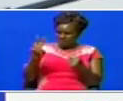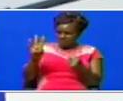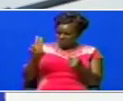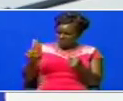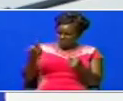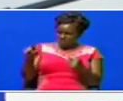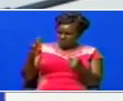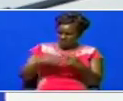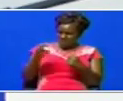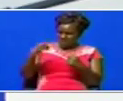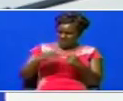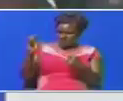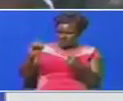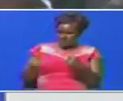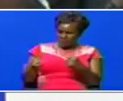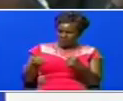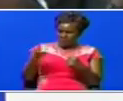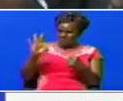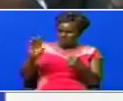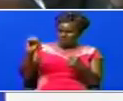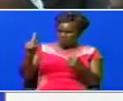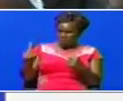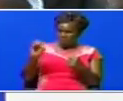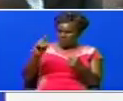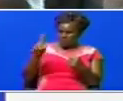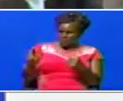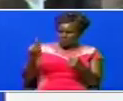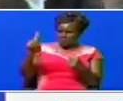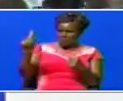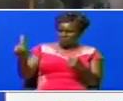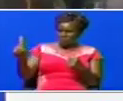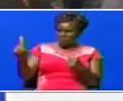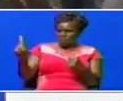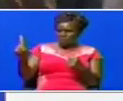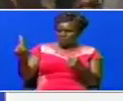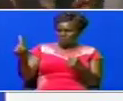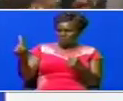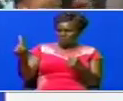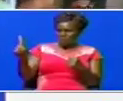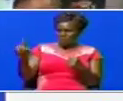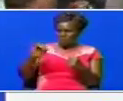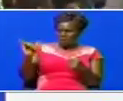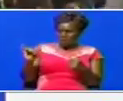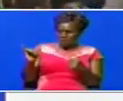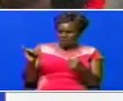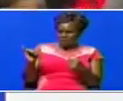52.98%. Michael Maura, 301, 0.11%. Joseph Nyaga,